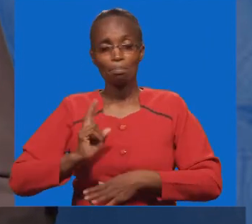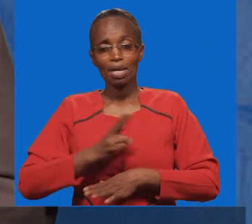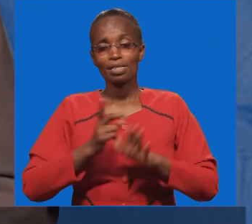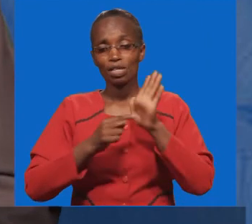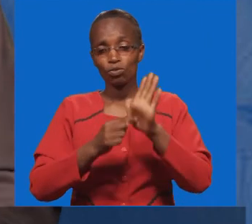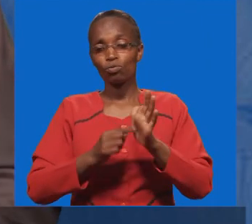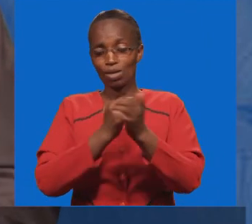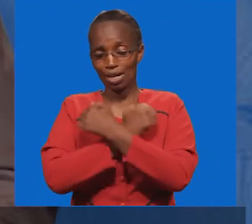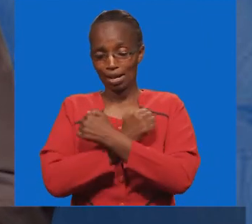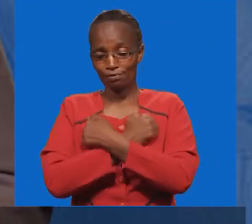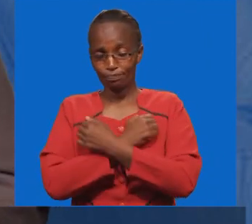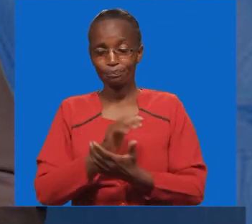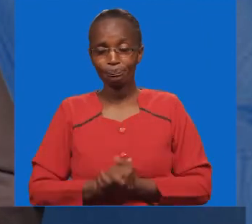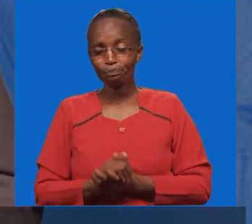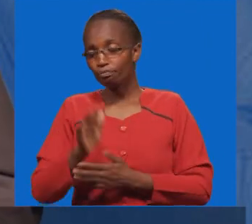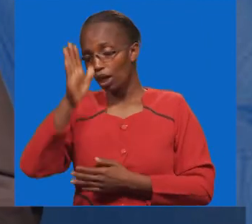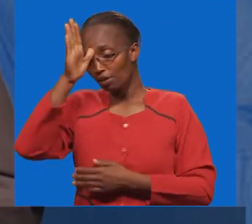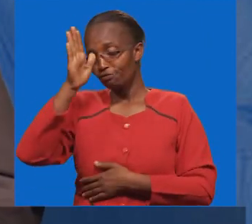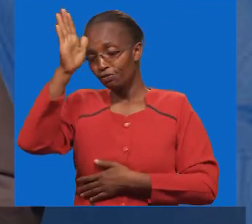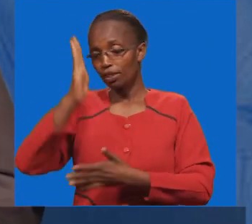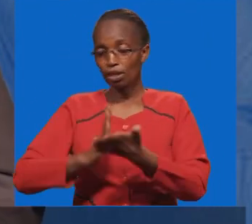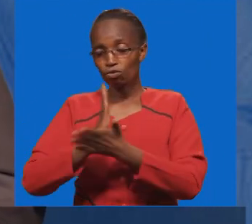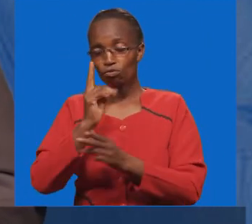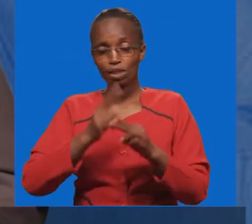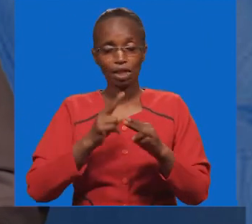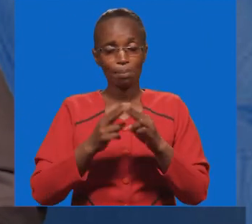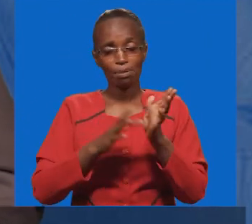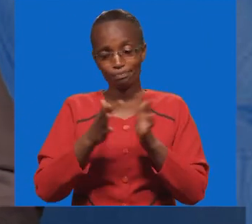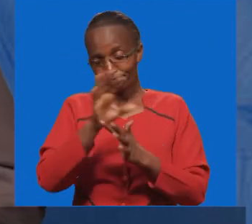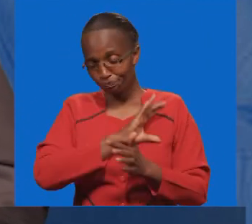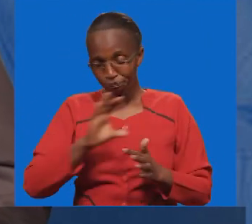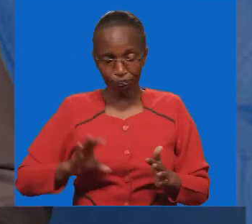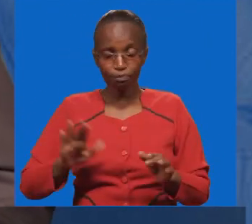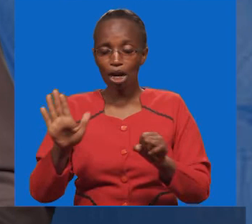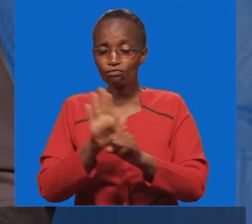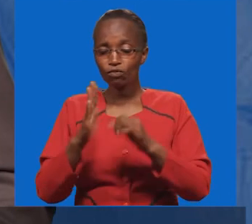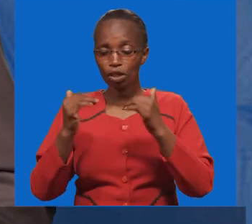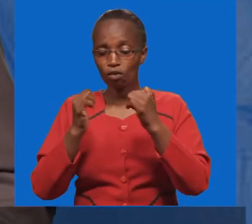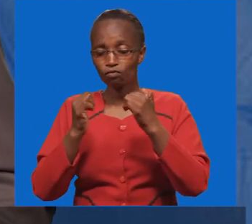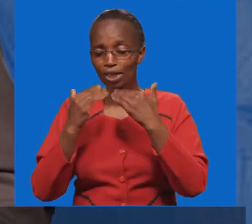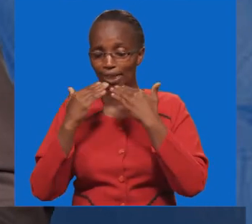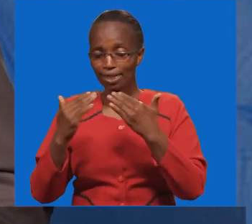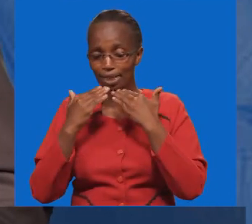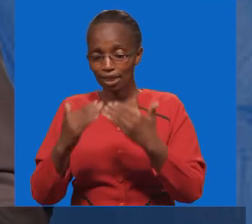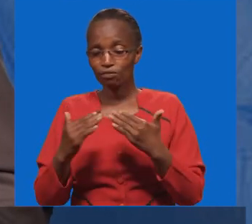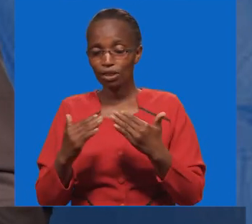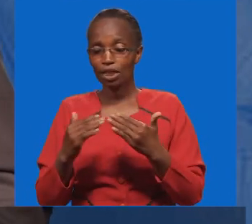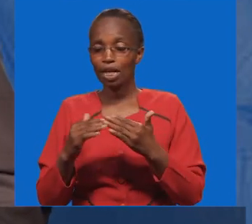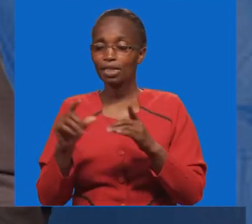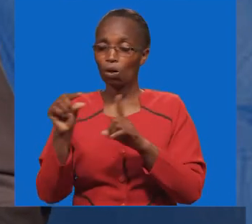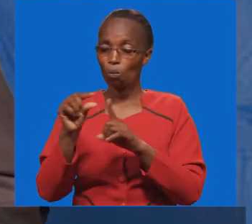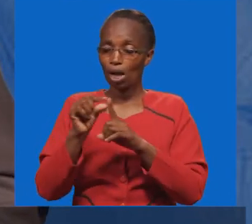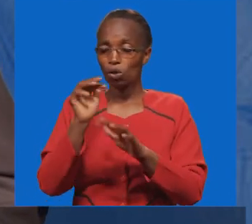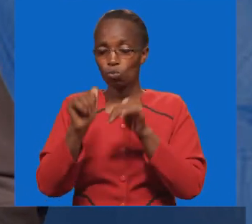akazidi na kukusaidia kuonyesha upendo na kwa wengine. Na tuombe. Baba, katika jina la Yesu Kristo, tunawasende